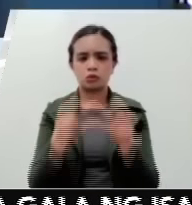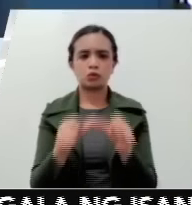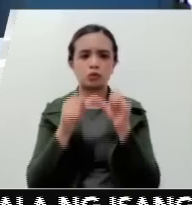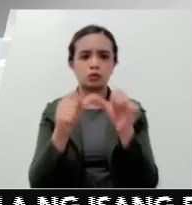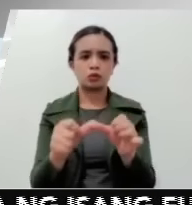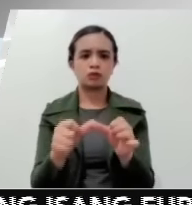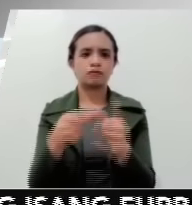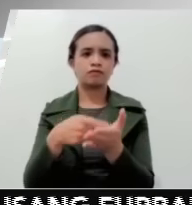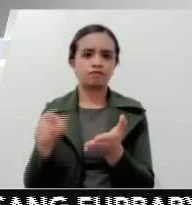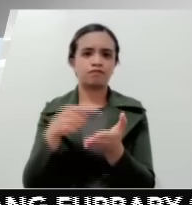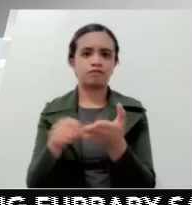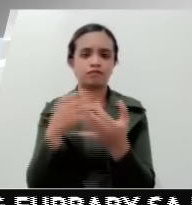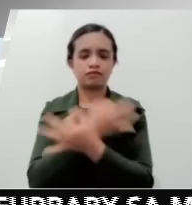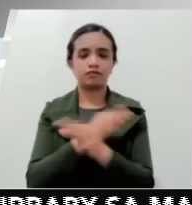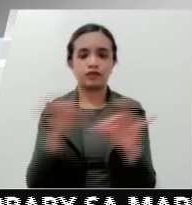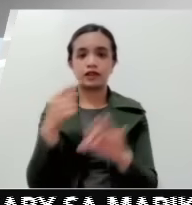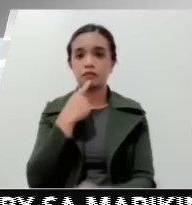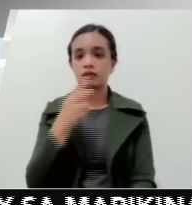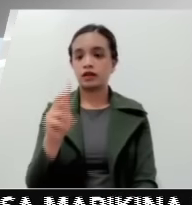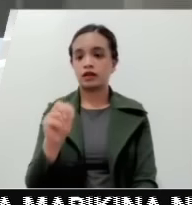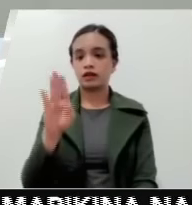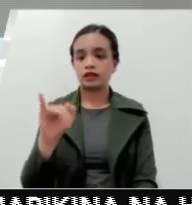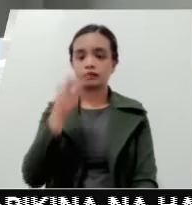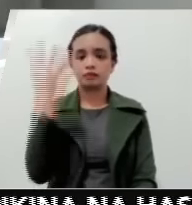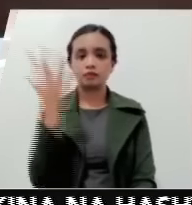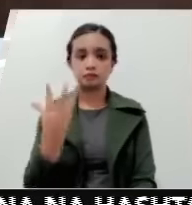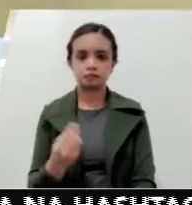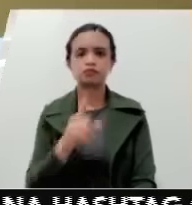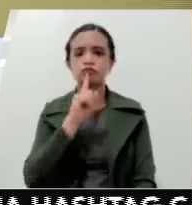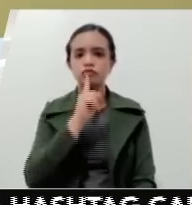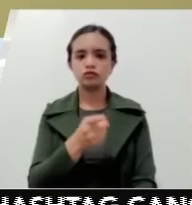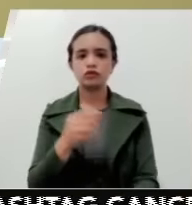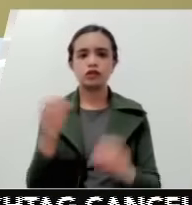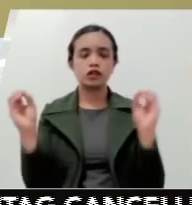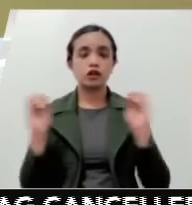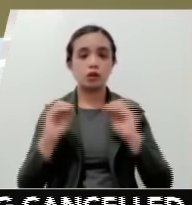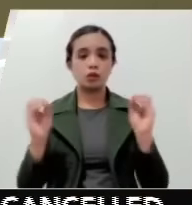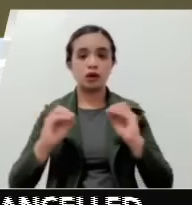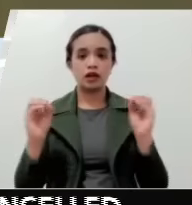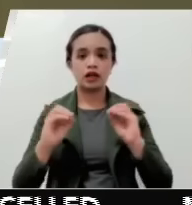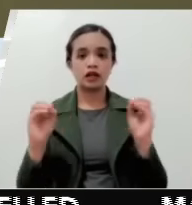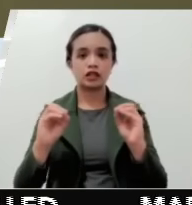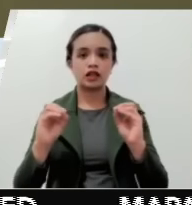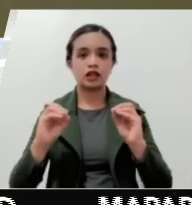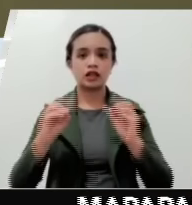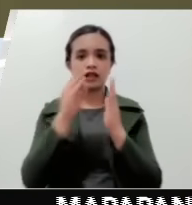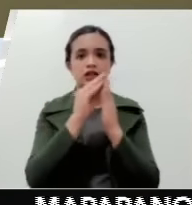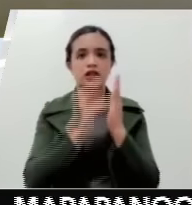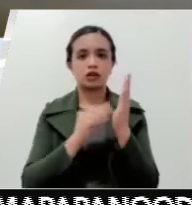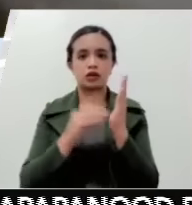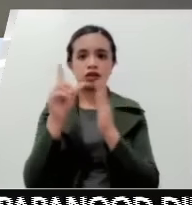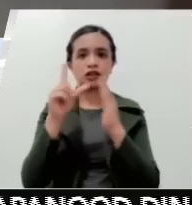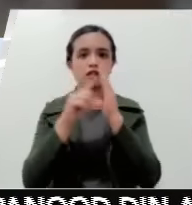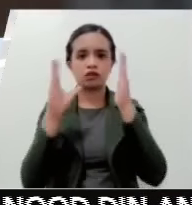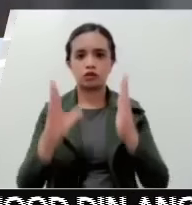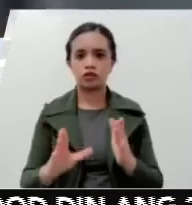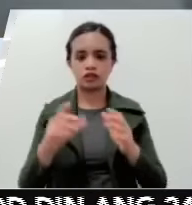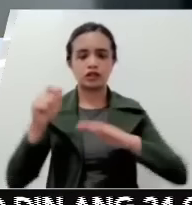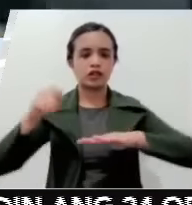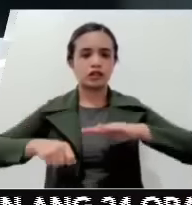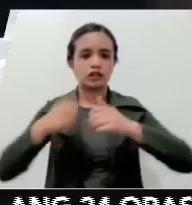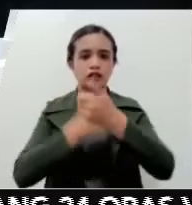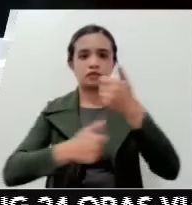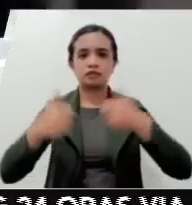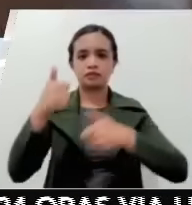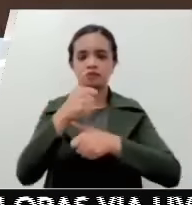sa NBI Batangas, nakumpirma nila na wala sa role of attorneys sa Supreme Court ang nadakip na suspect. Sa ngayon, may